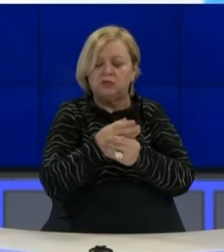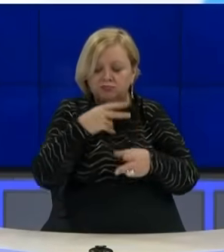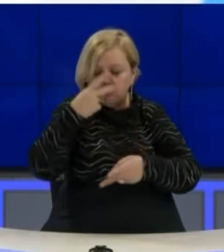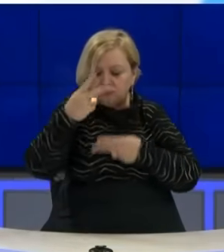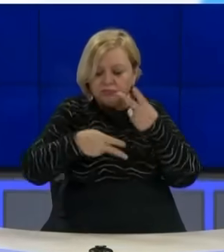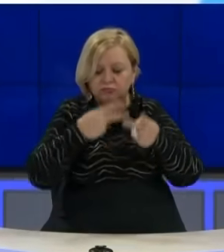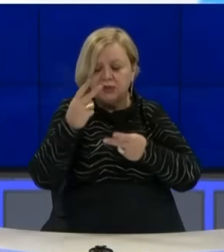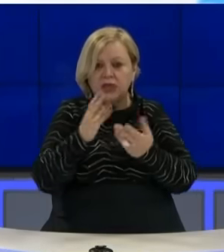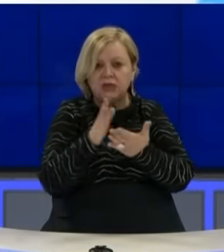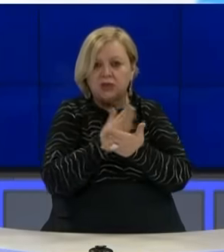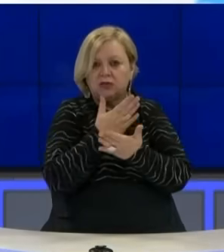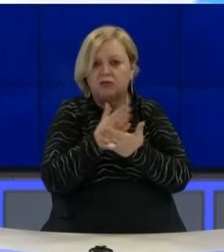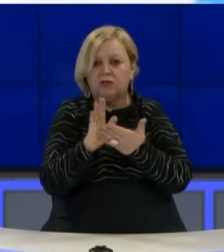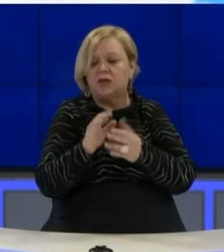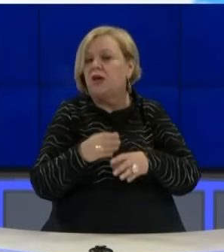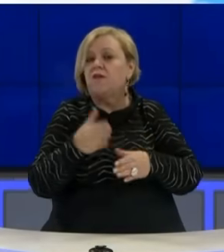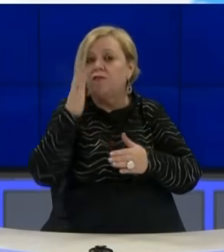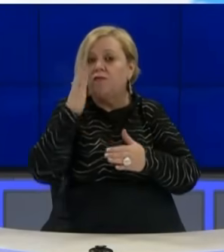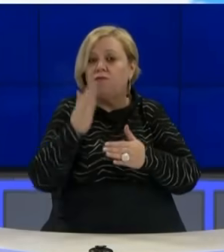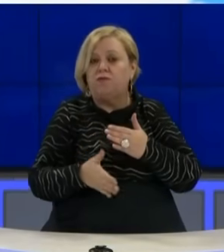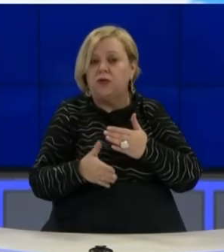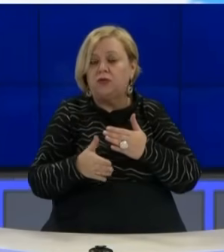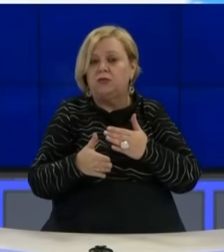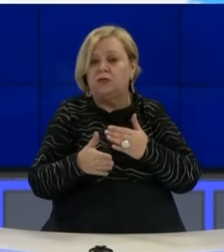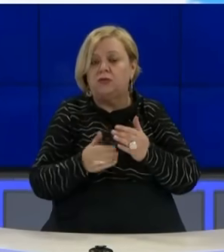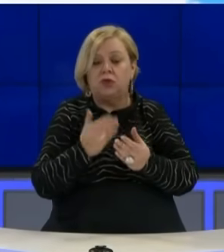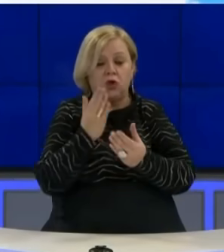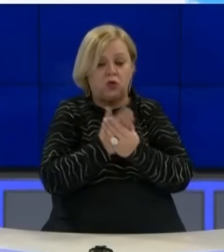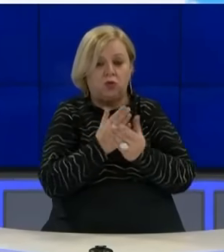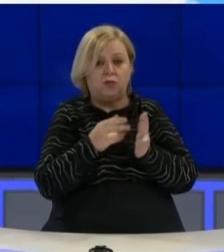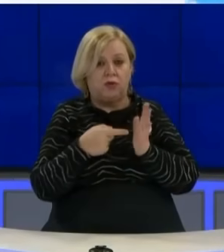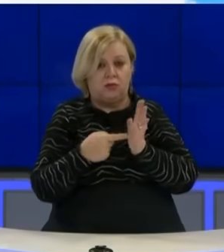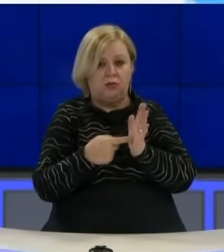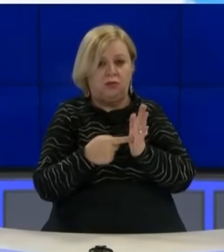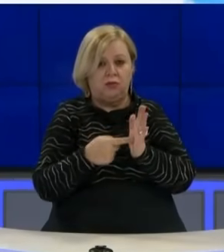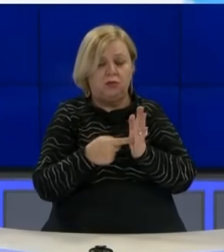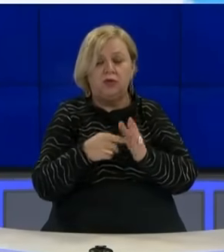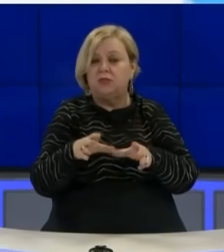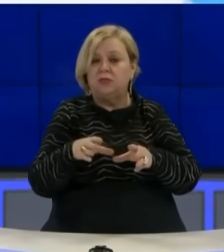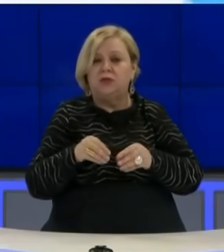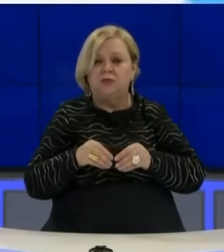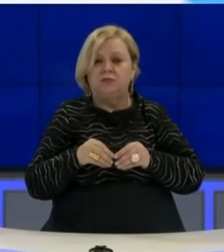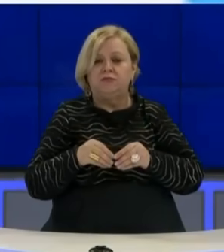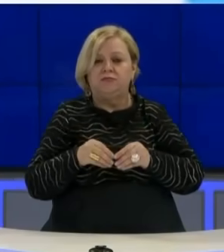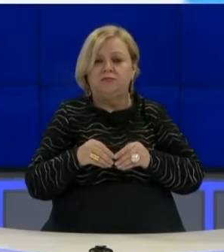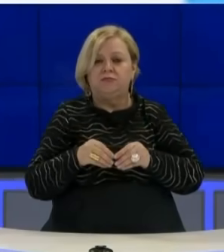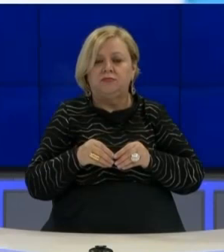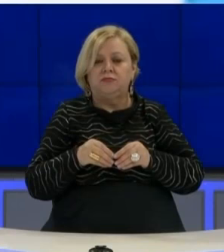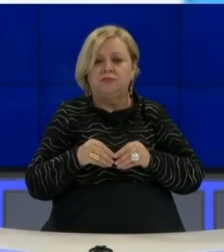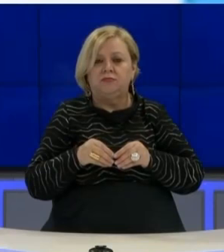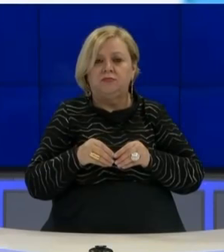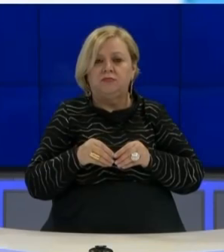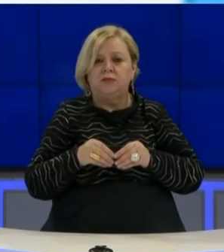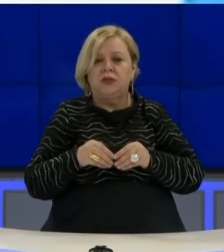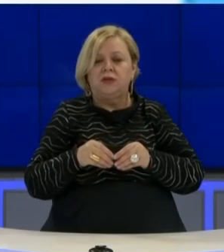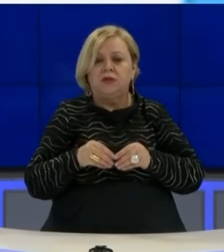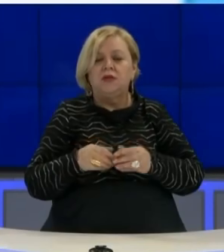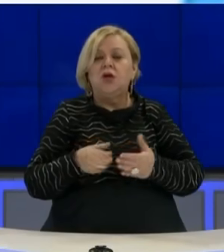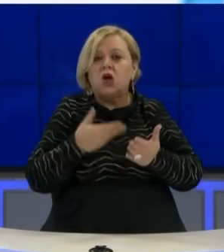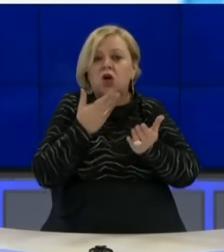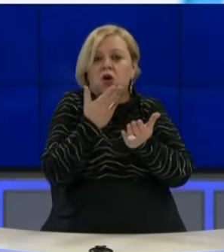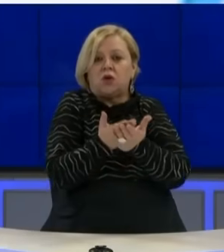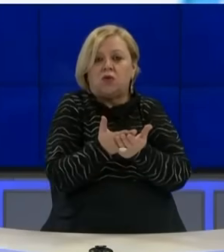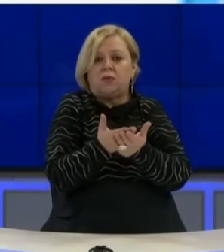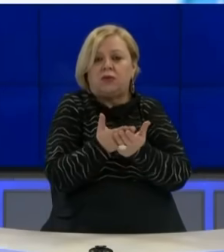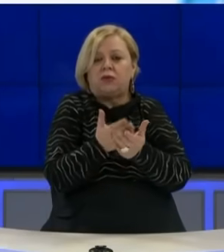klasifikon dhe në fond bi bazën e atyre dokumenteve të cilat i pranon, edhe e bën një rekomandim